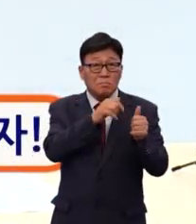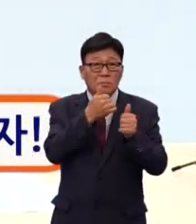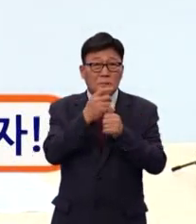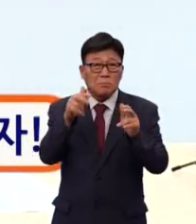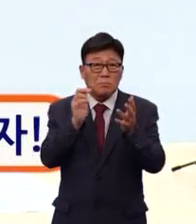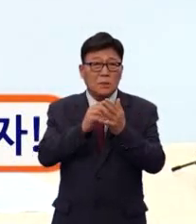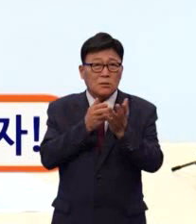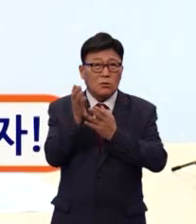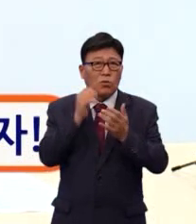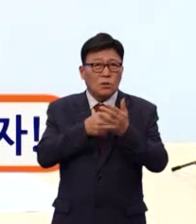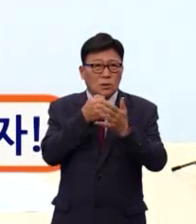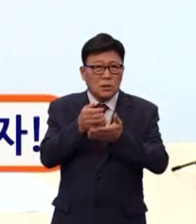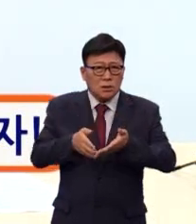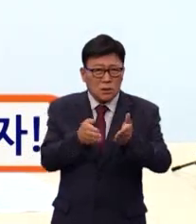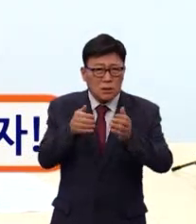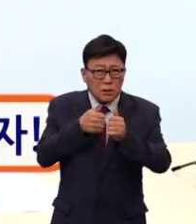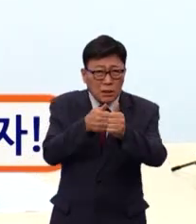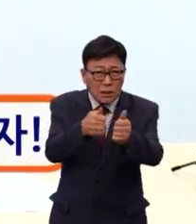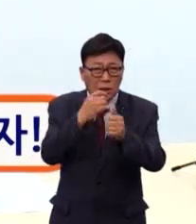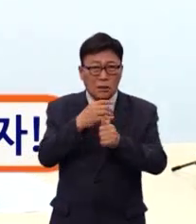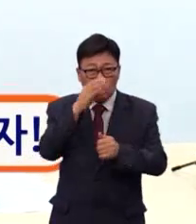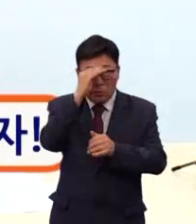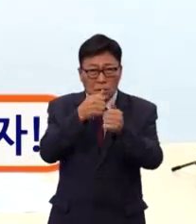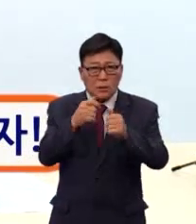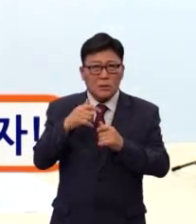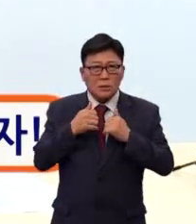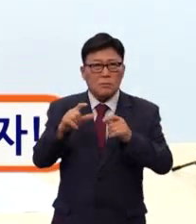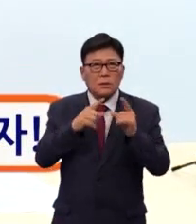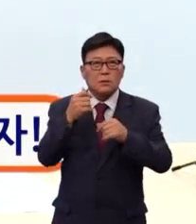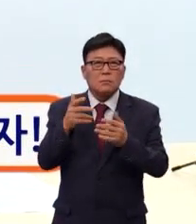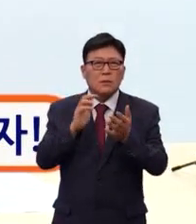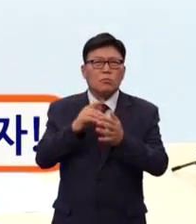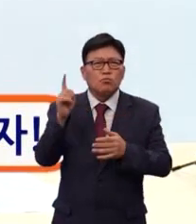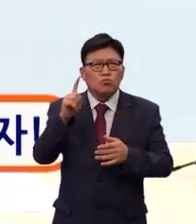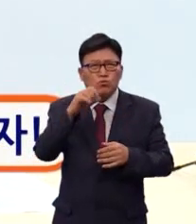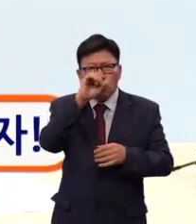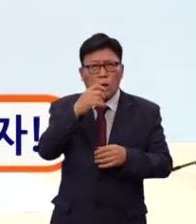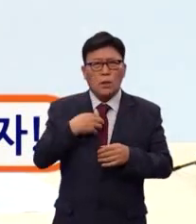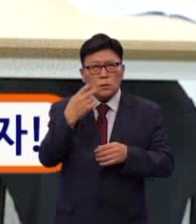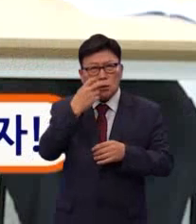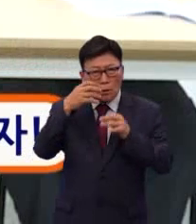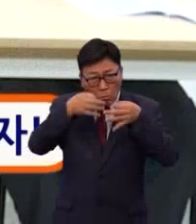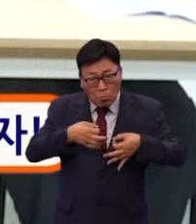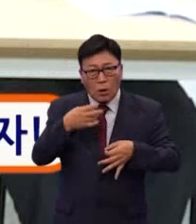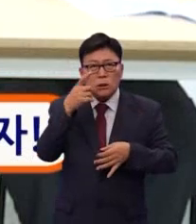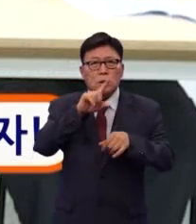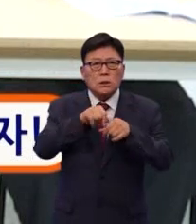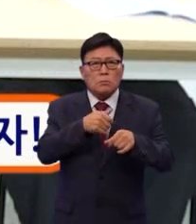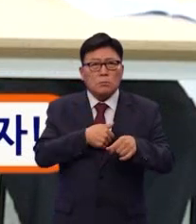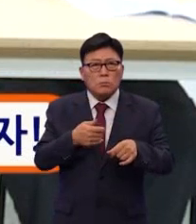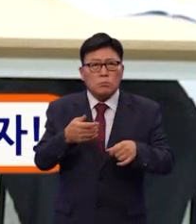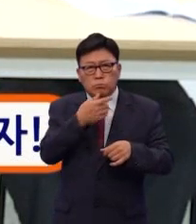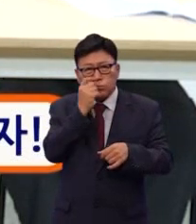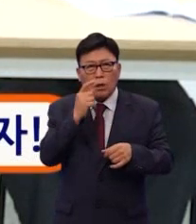따라서 열심히 살아가느라고 지금의 내가 과연 무엇을 좋아하는지 살펴볼 시간이 조금 부족하지 않았나 라는 생각을 해요. 우리가 처음 전공을 정할